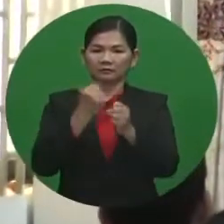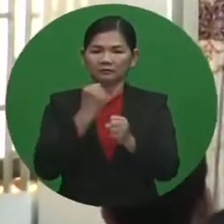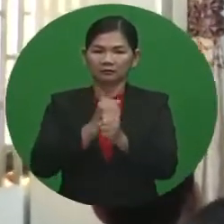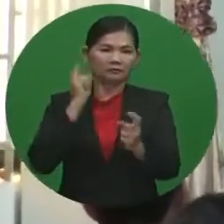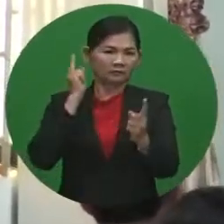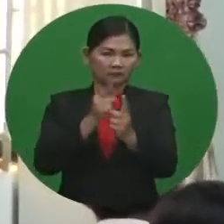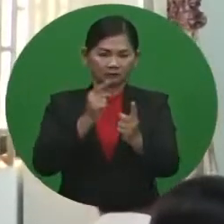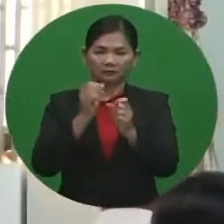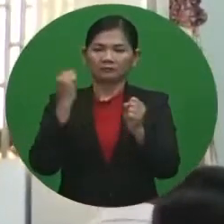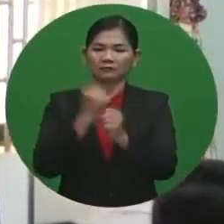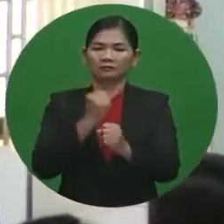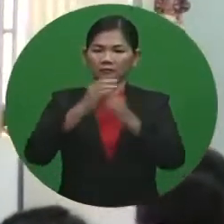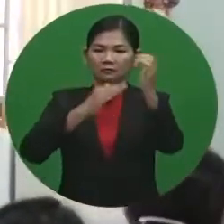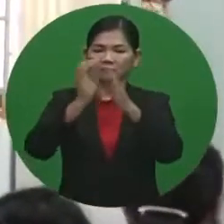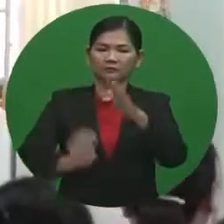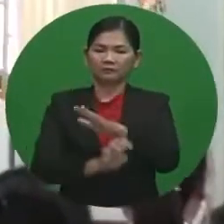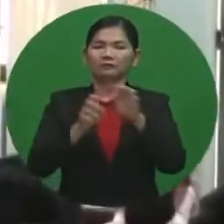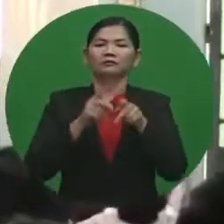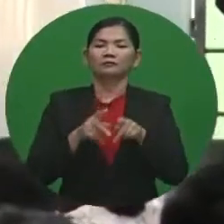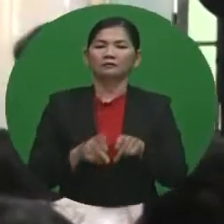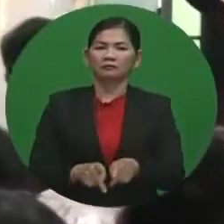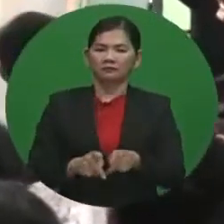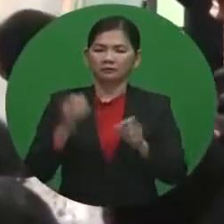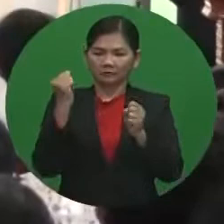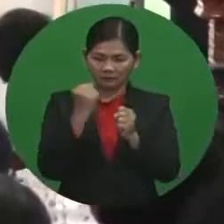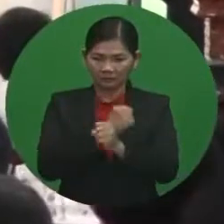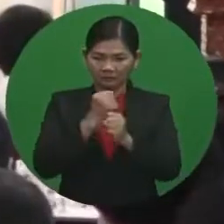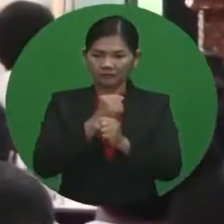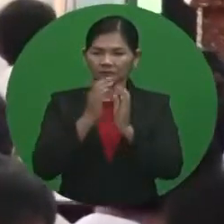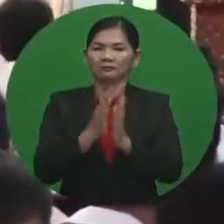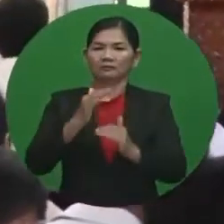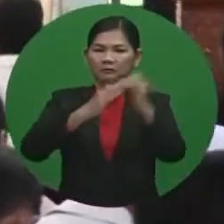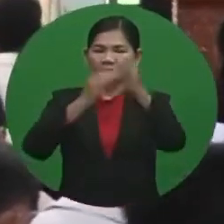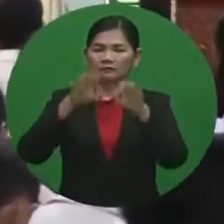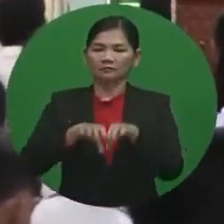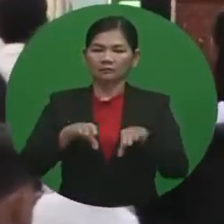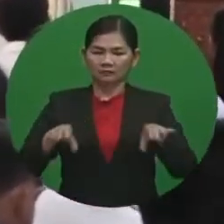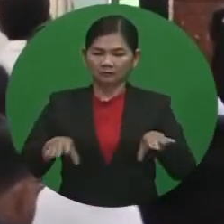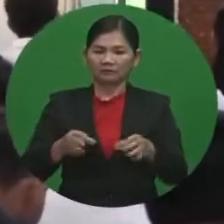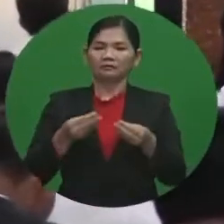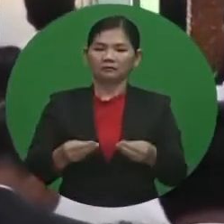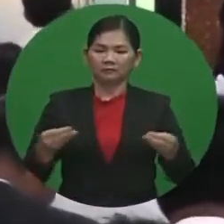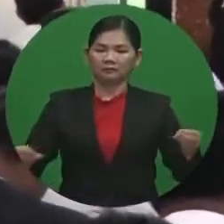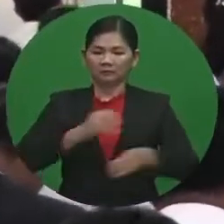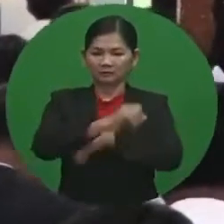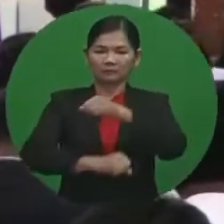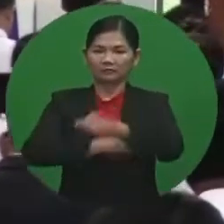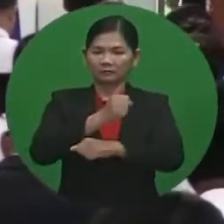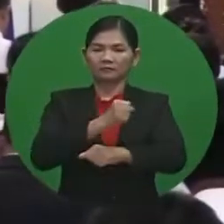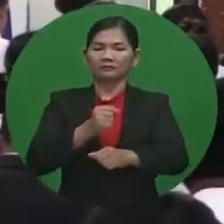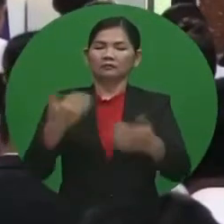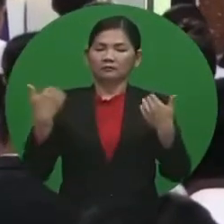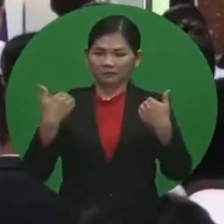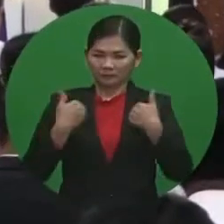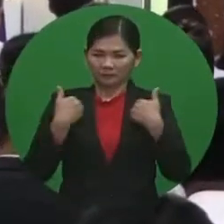តលើគោលដៅនៃការកសាងធនធានមនុស្សដែលក្នុងនោះមានការកសាងមូលដ្ឋានសម្ភារៈហេដ្ឋារចនាសម្ព័ន្ធរូបវ